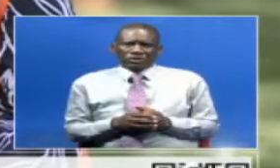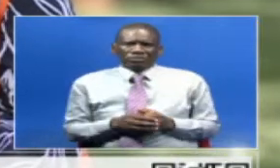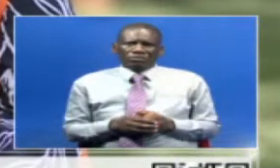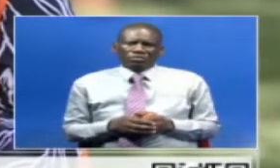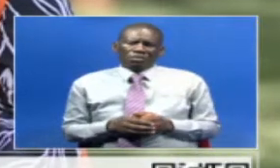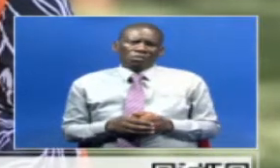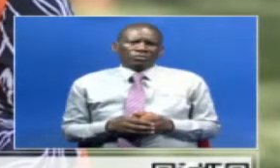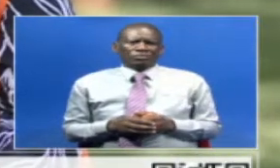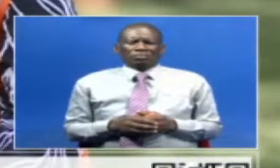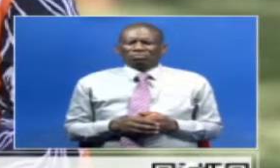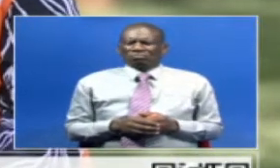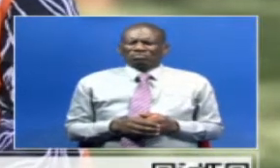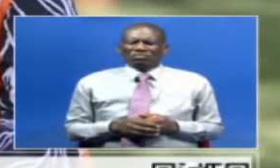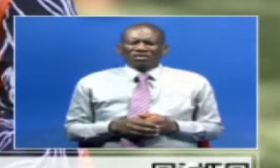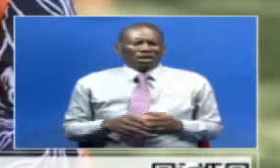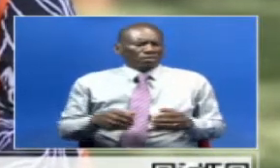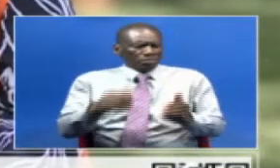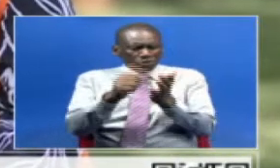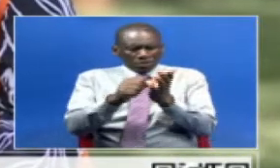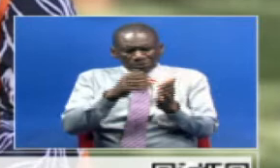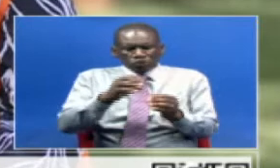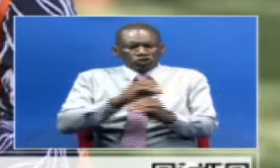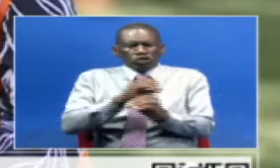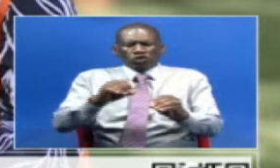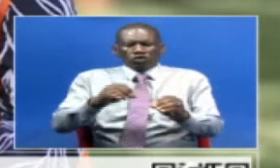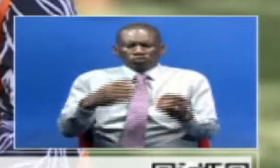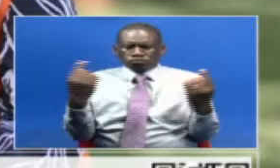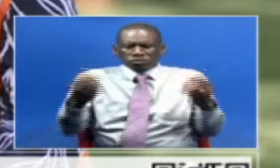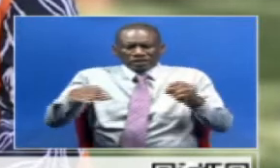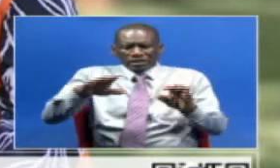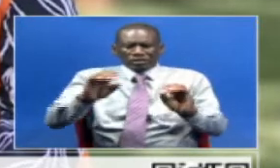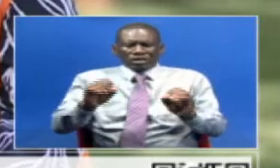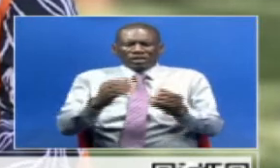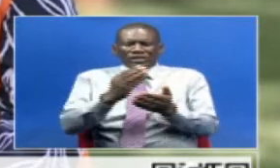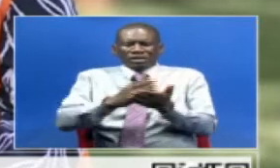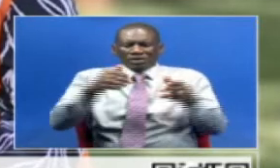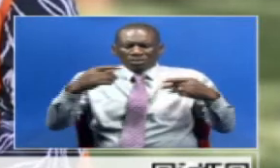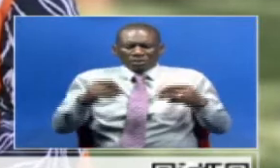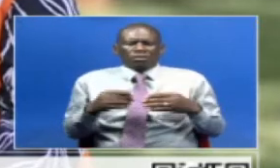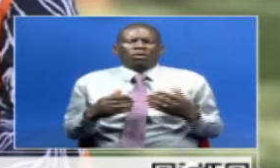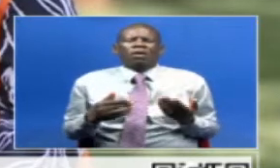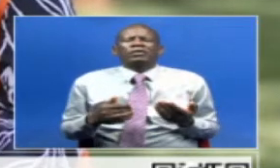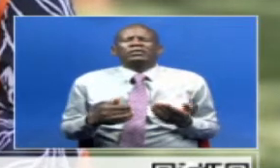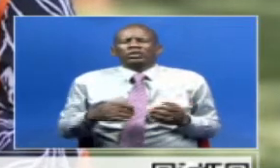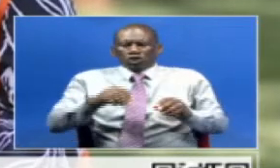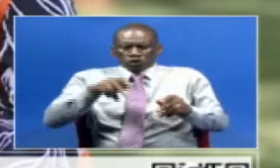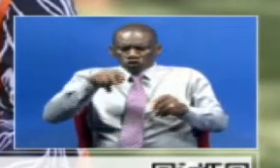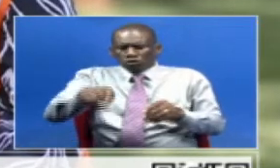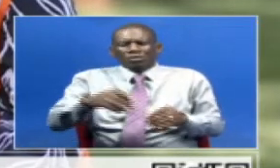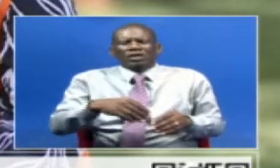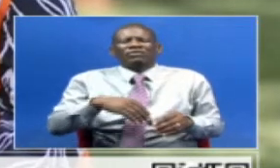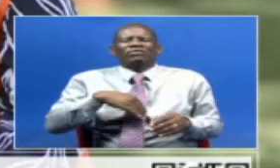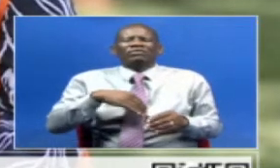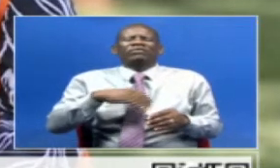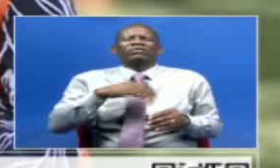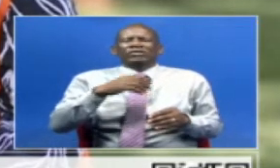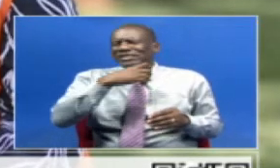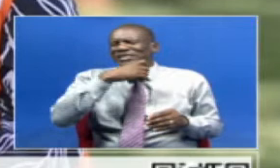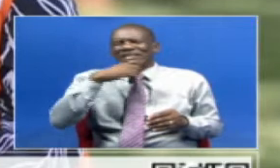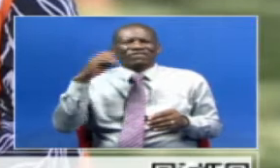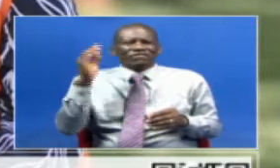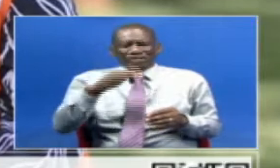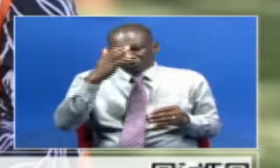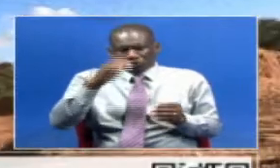enough grazing land. We've seen farmers lose their crop to drought, sometimes to floods and even to